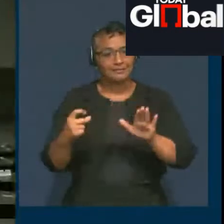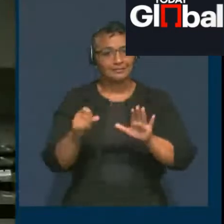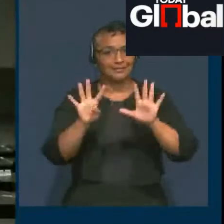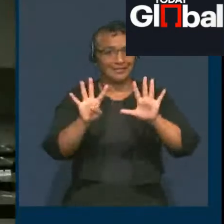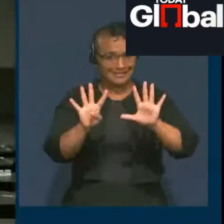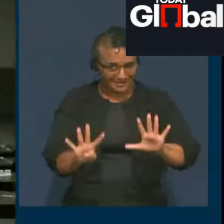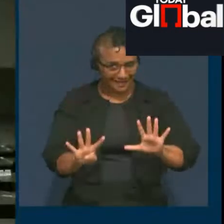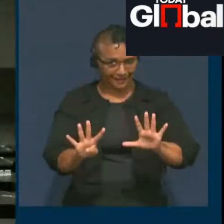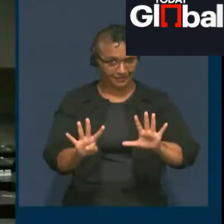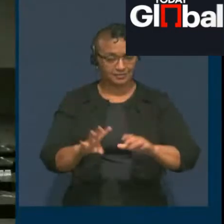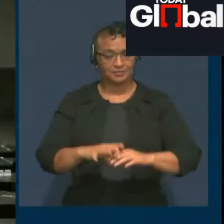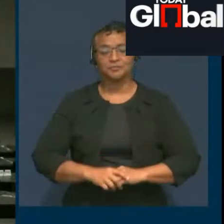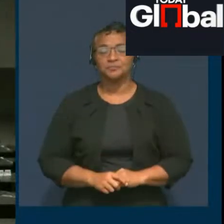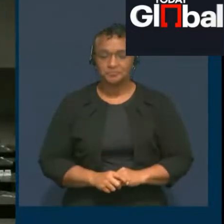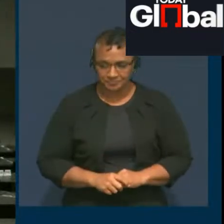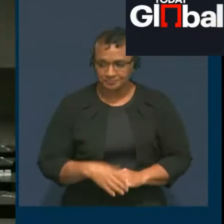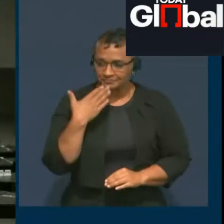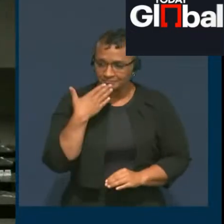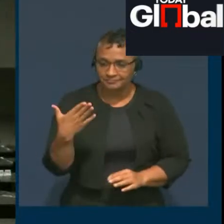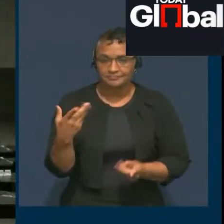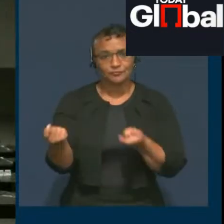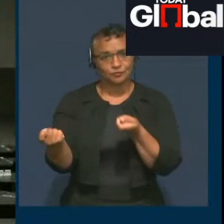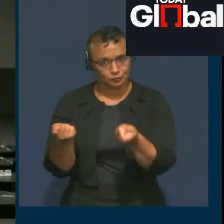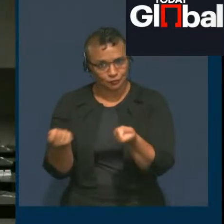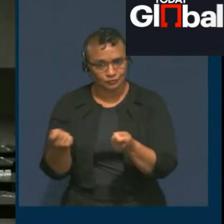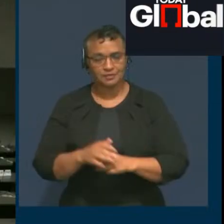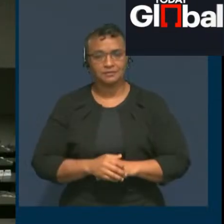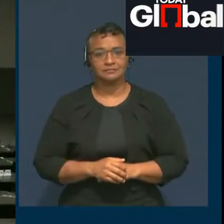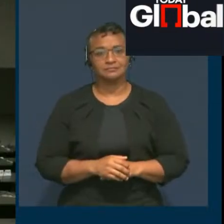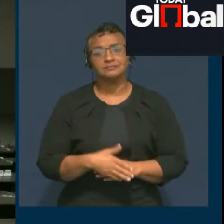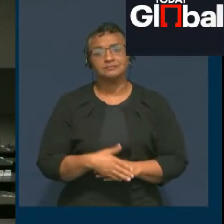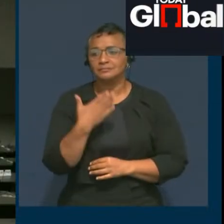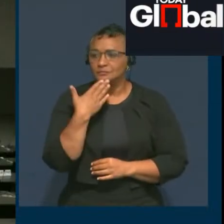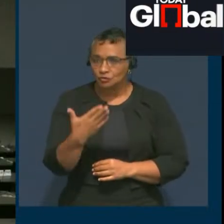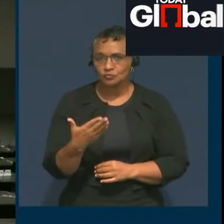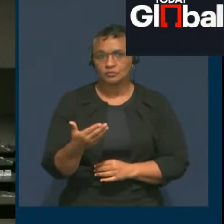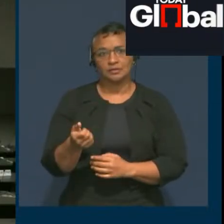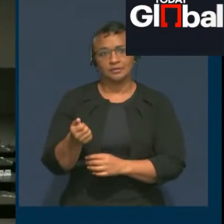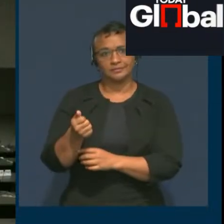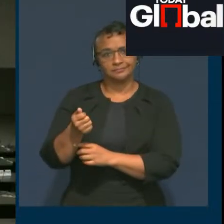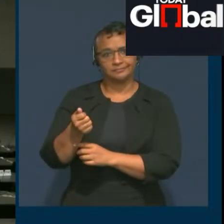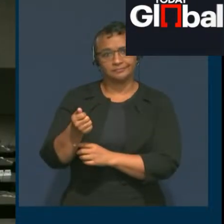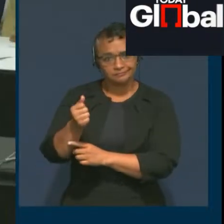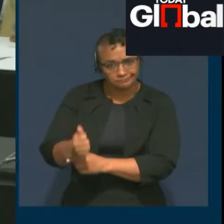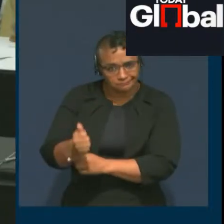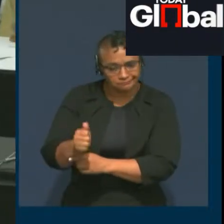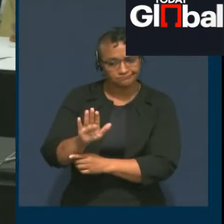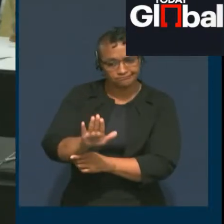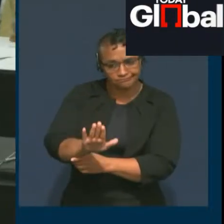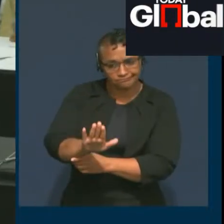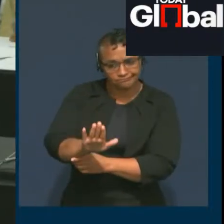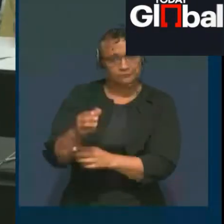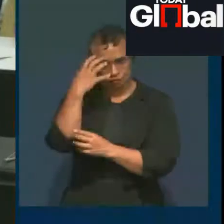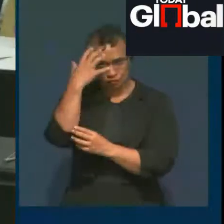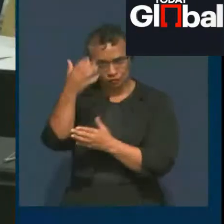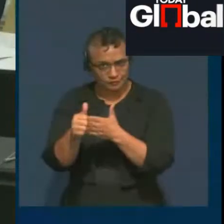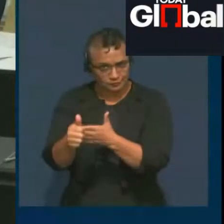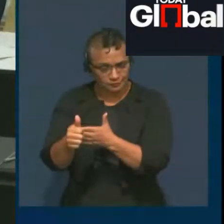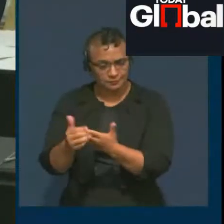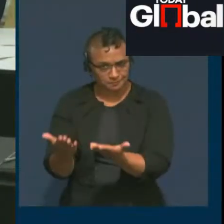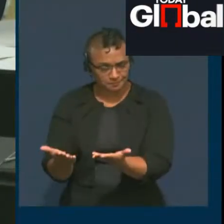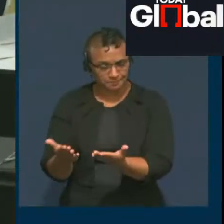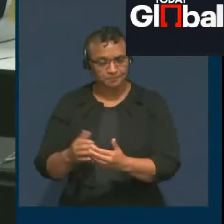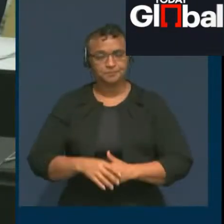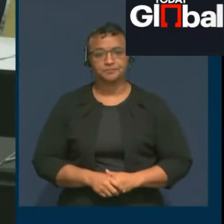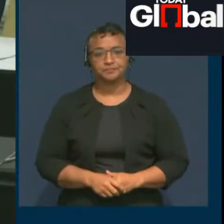9. Thank you very much, Madam Chair. شكرا جزيلا سيدة الرئيسة. Thank